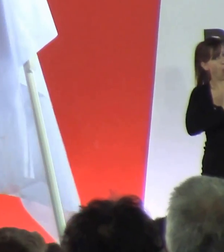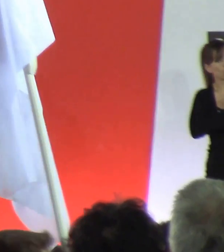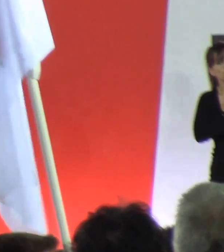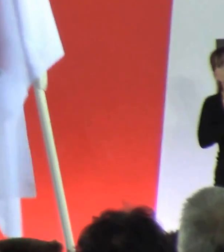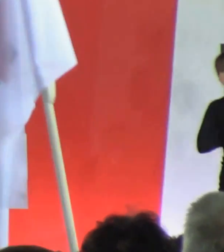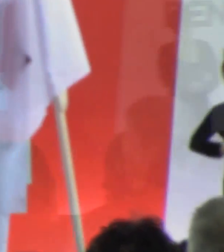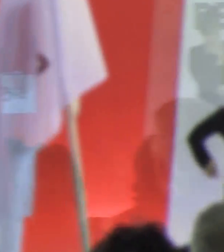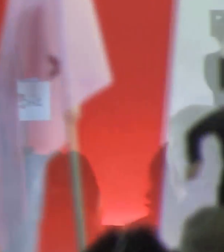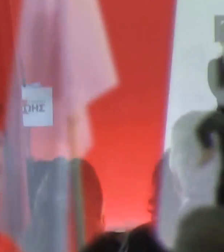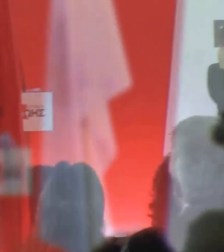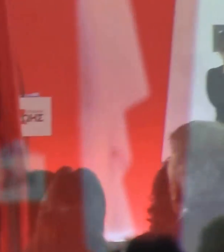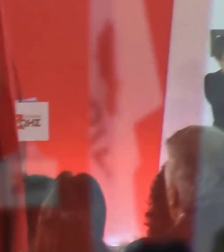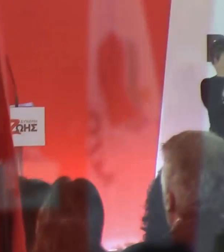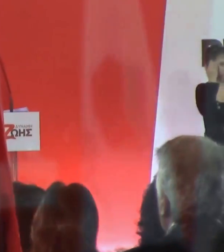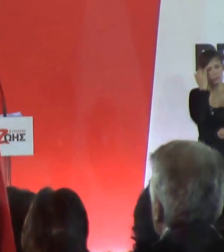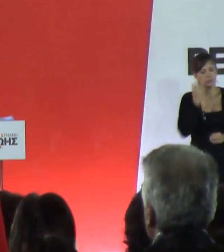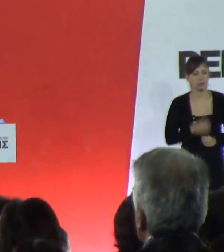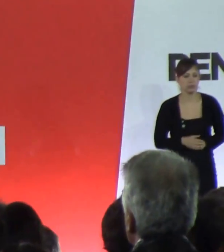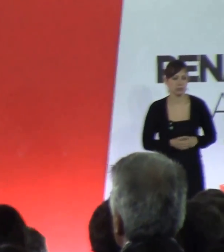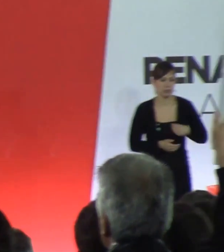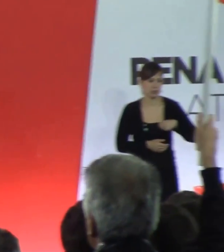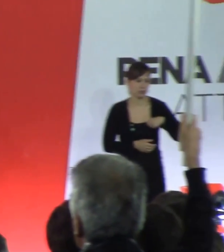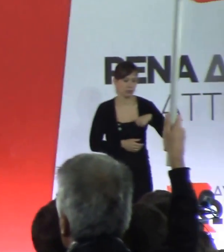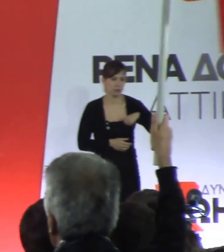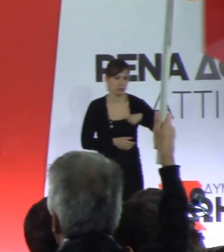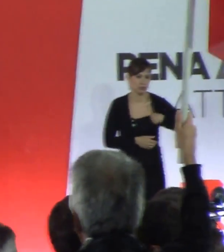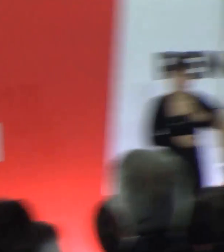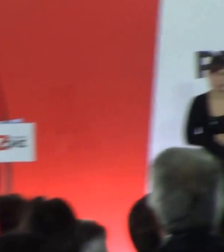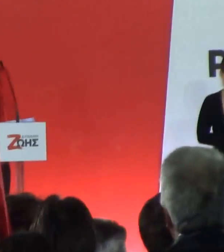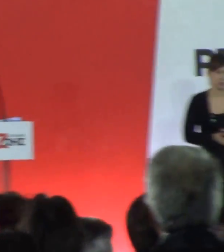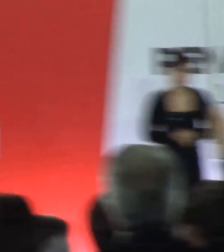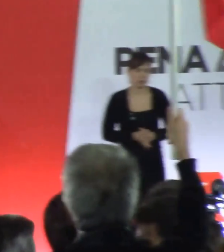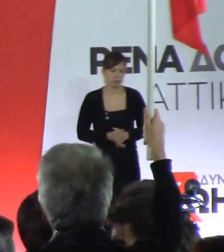αλλά με τους πολίτες στο πλευρό μας.